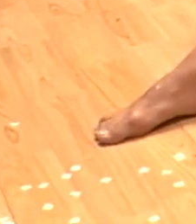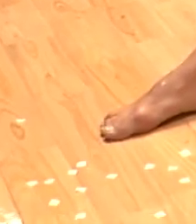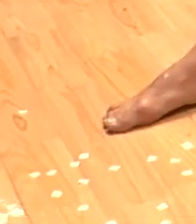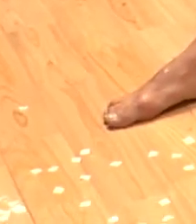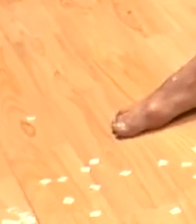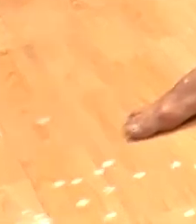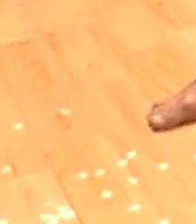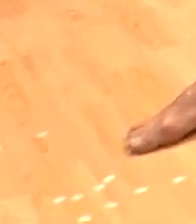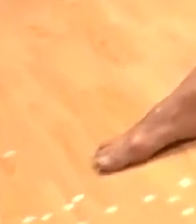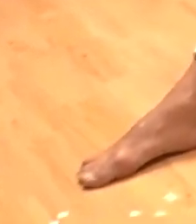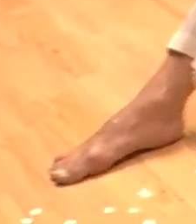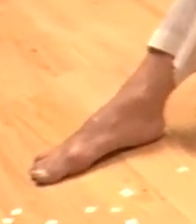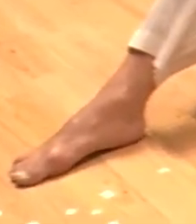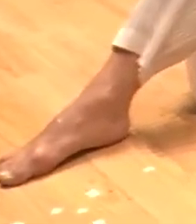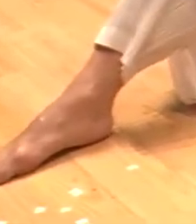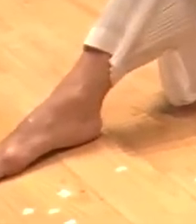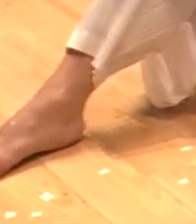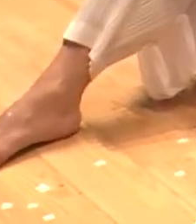いう